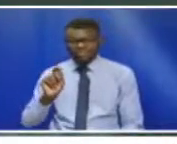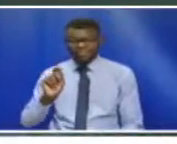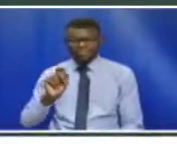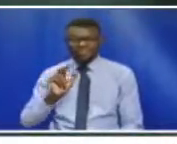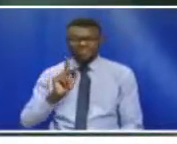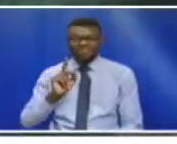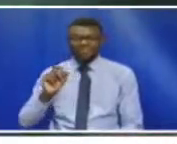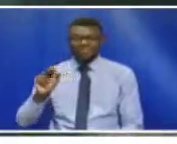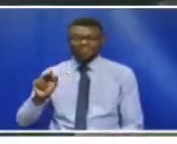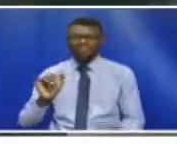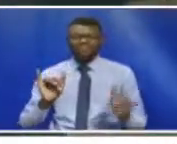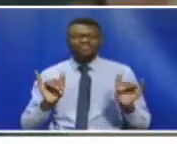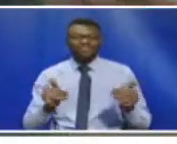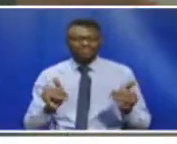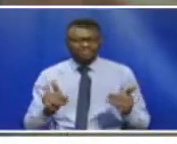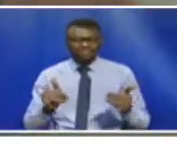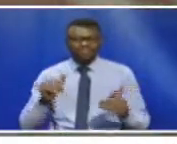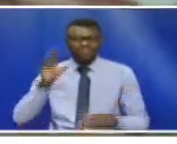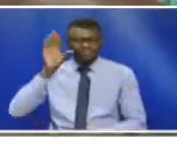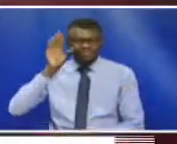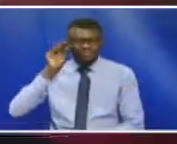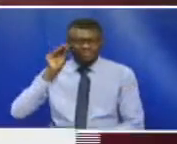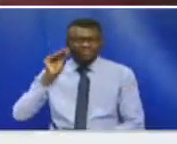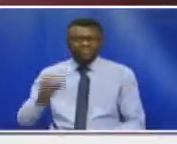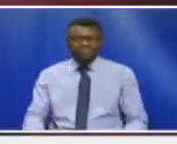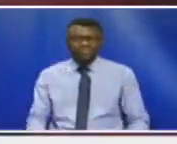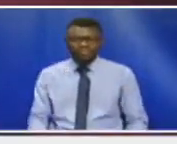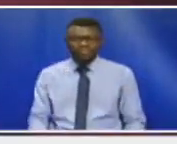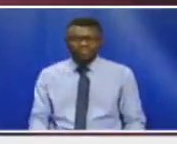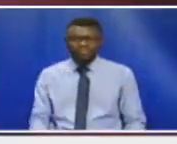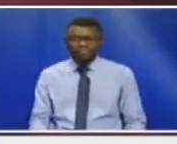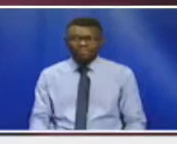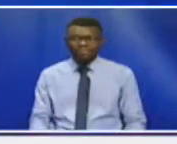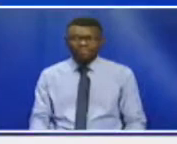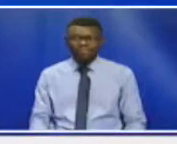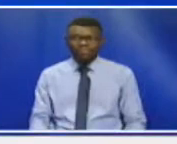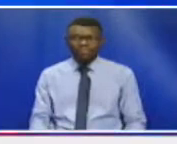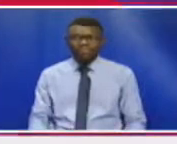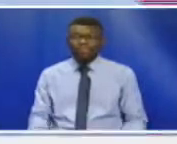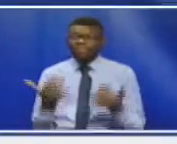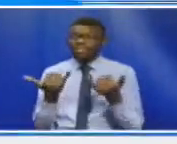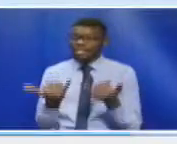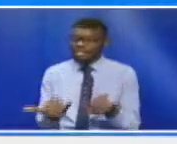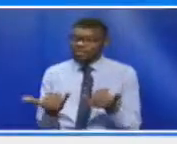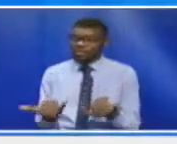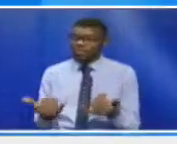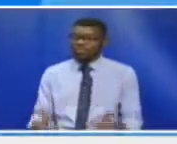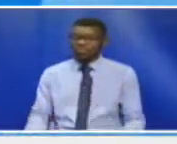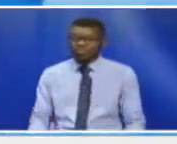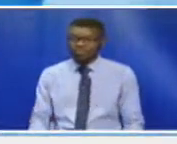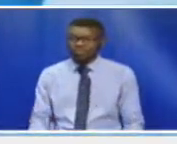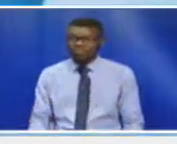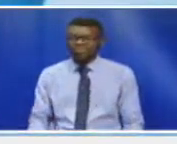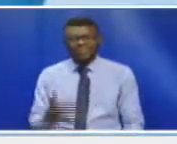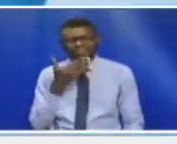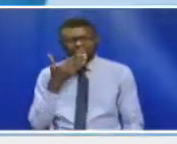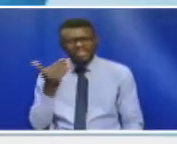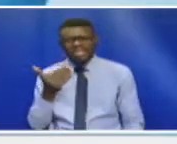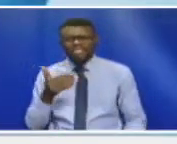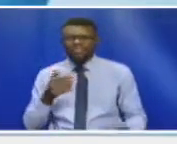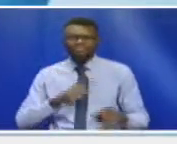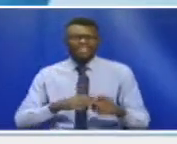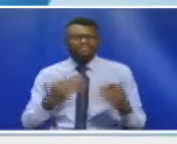KTN News, County Mombasa. Mtazamaji, wakati umewadia kuondoa curfew.